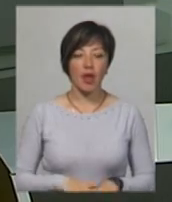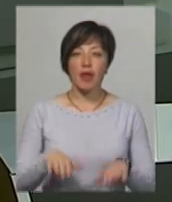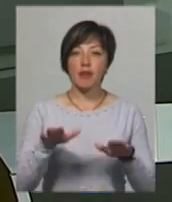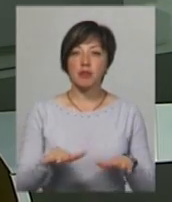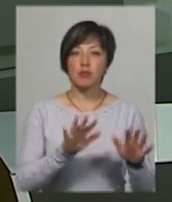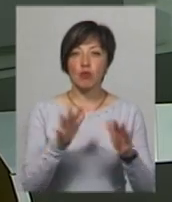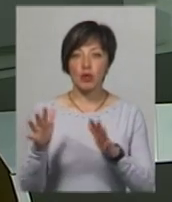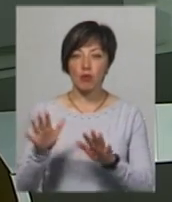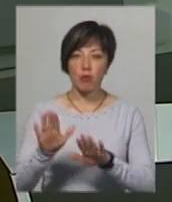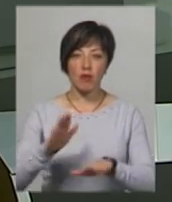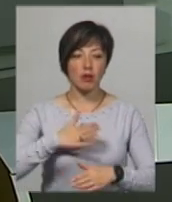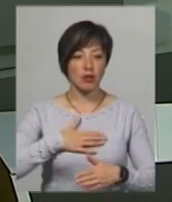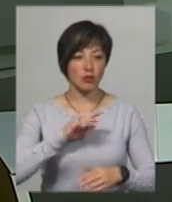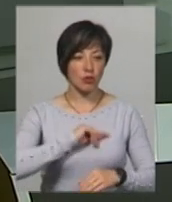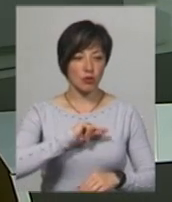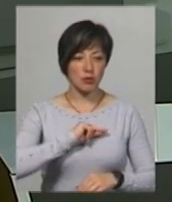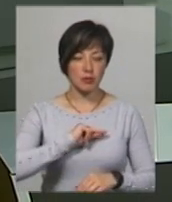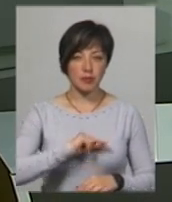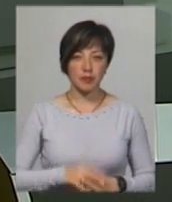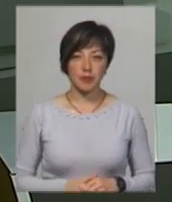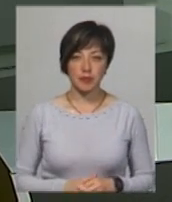місці події побувала моя колега Леся Боровець.